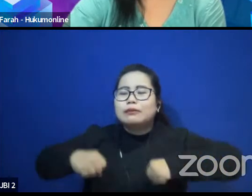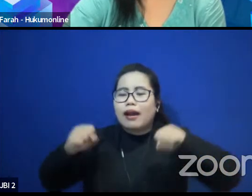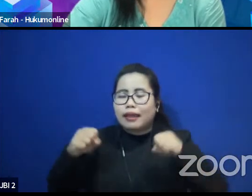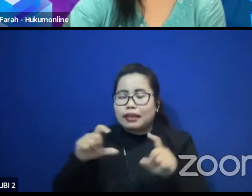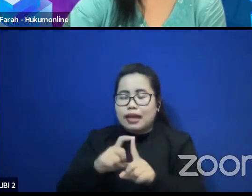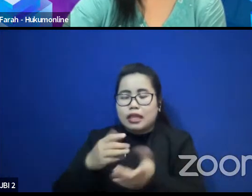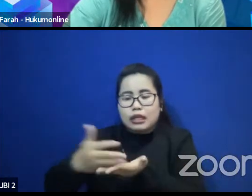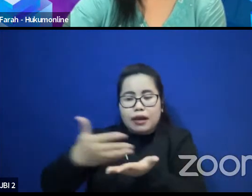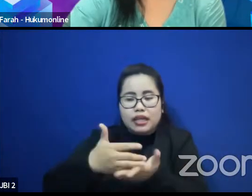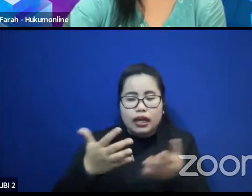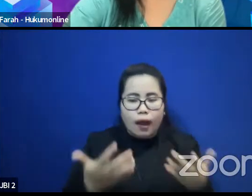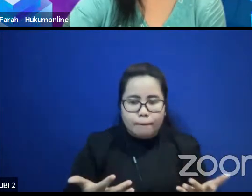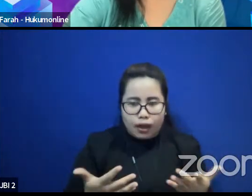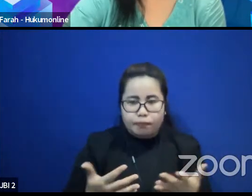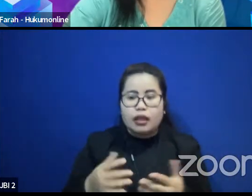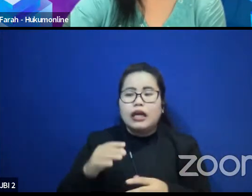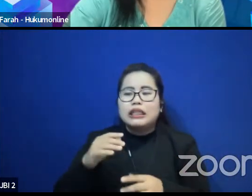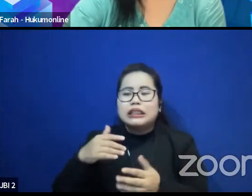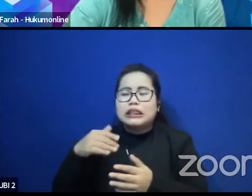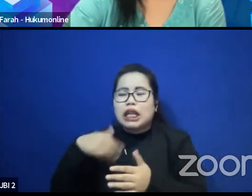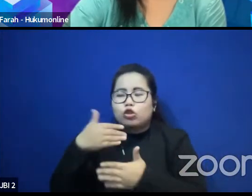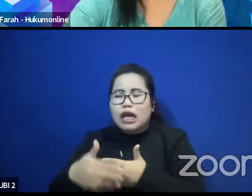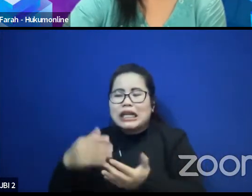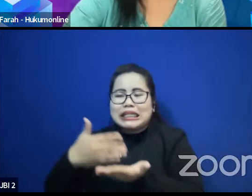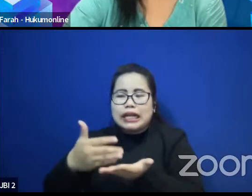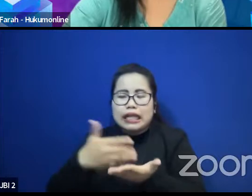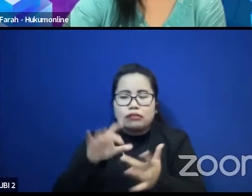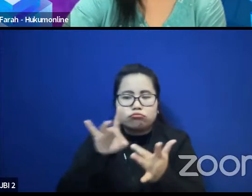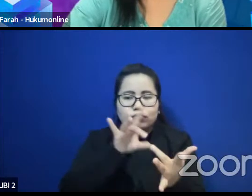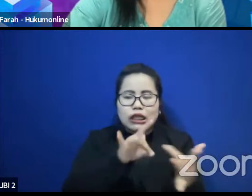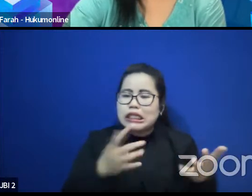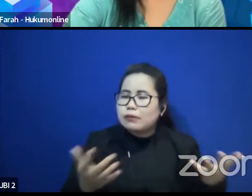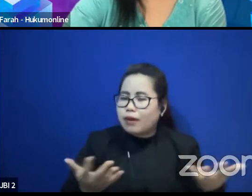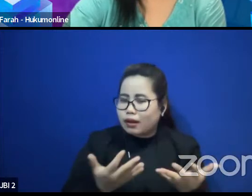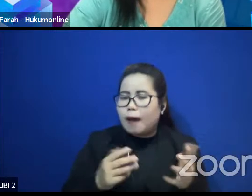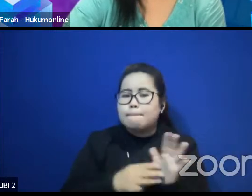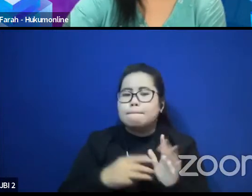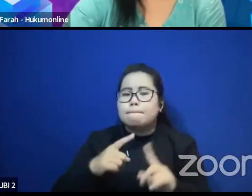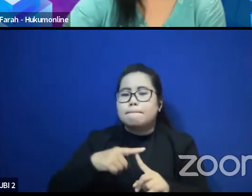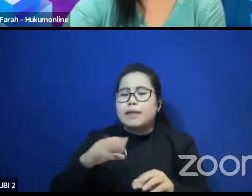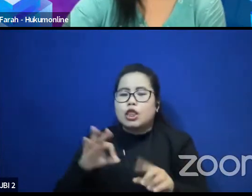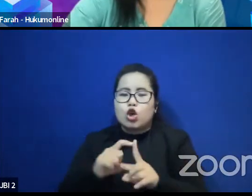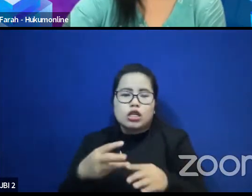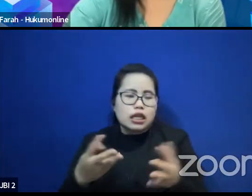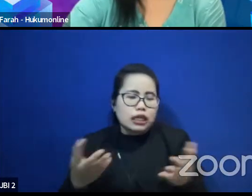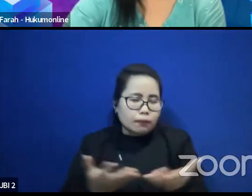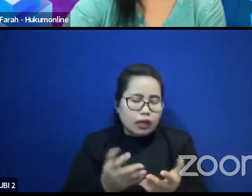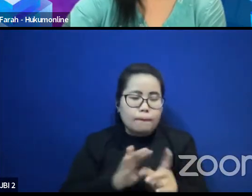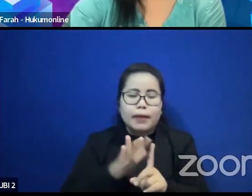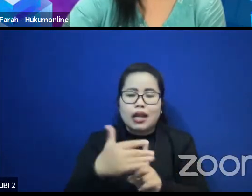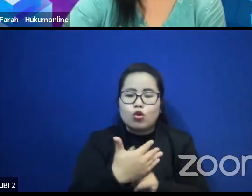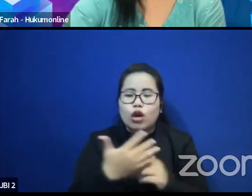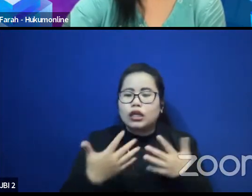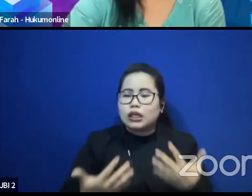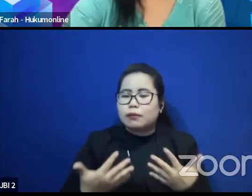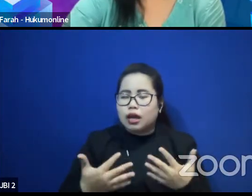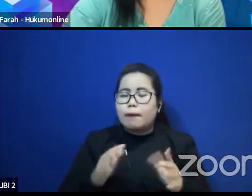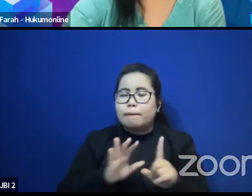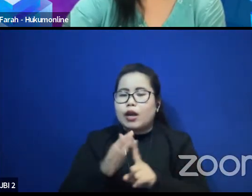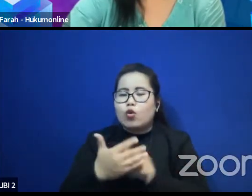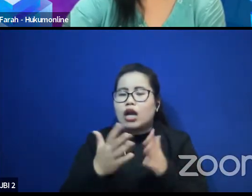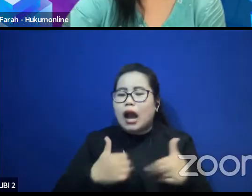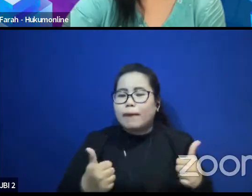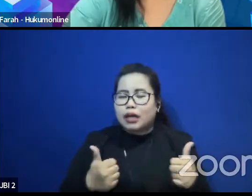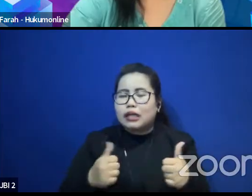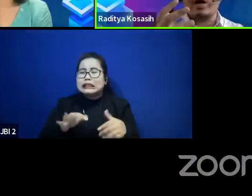Bagaimana cara data sharing nya metodenya Bagaimana perlindungan yang mesti diterapkan aplion keamanan supaya data ini